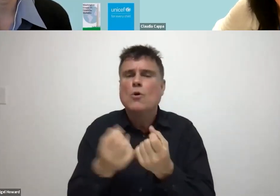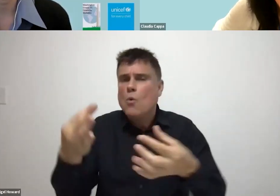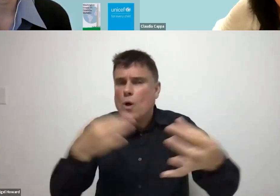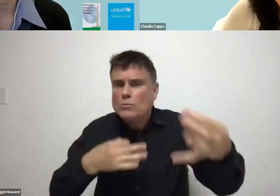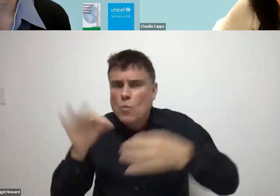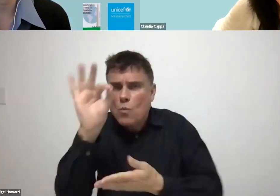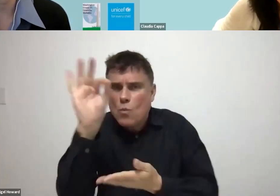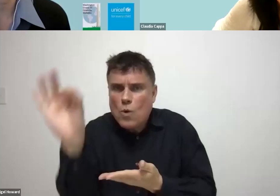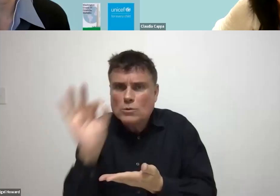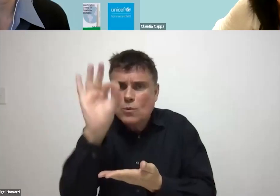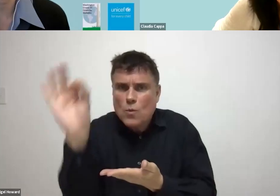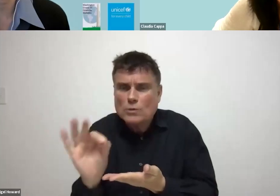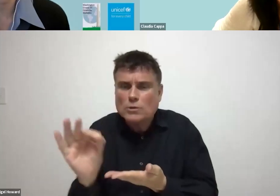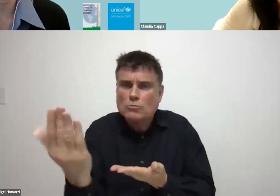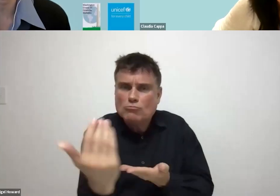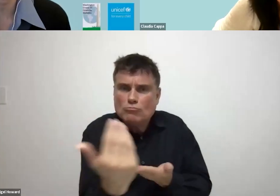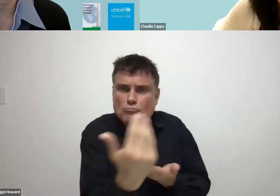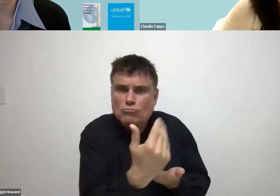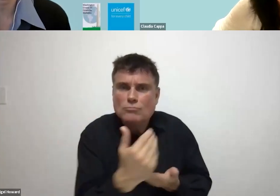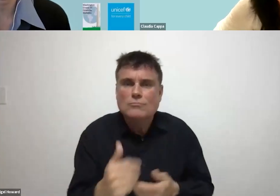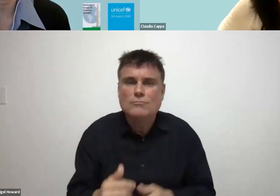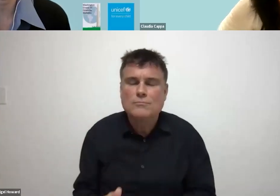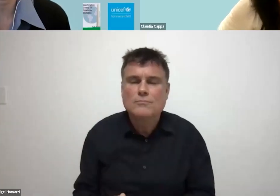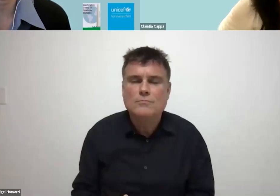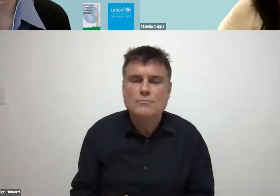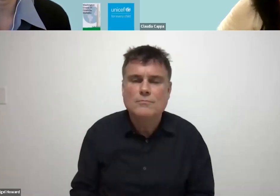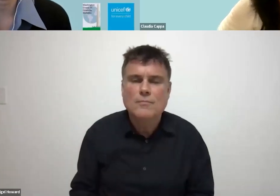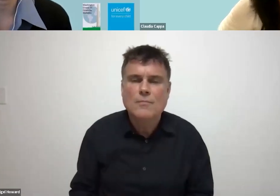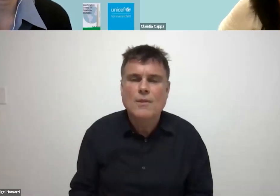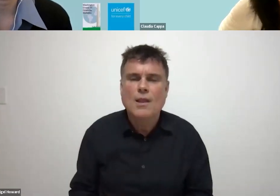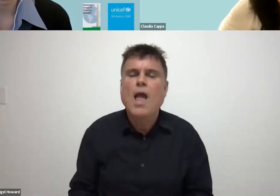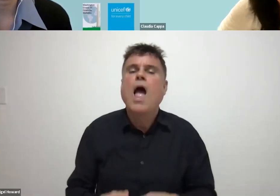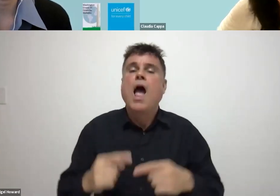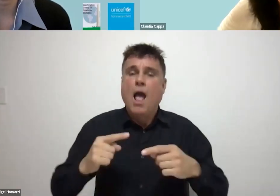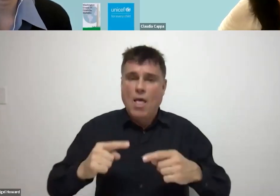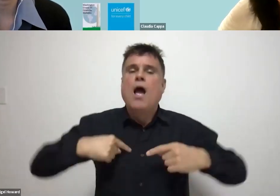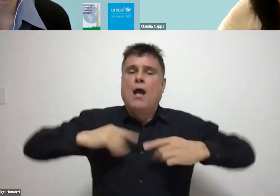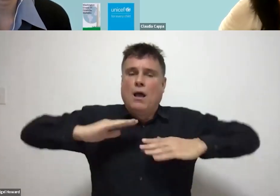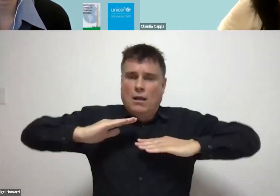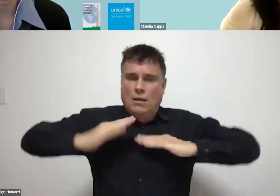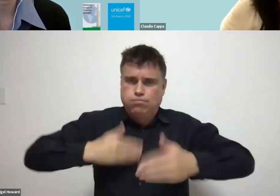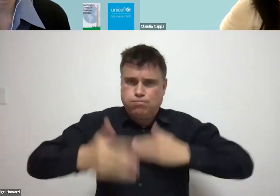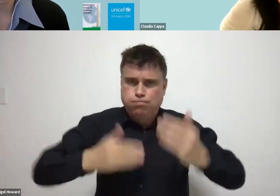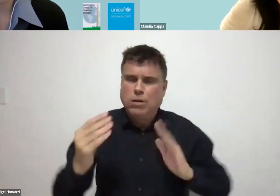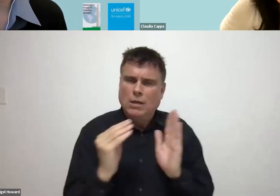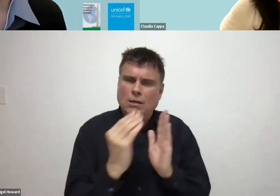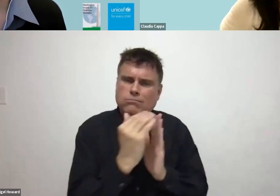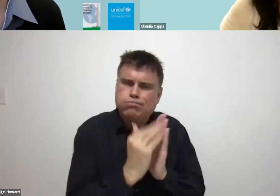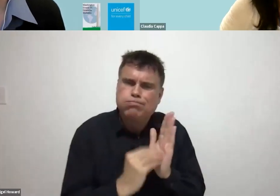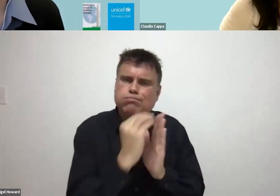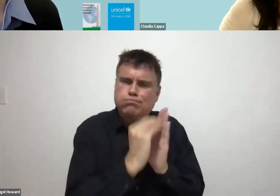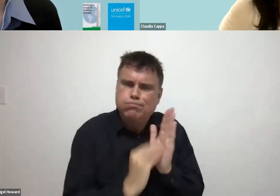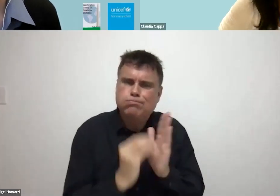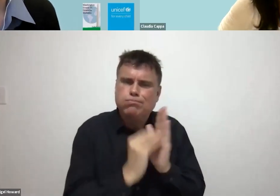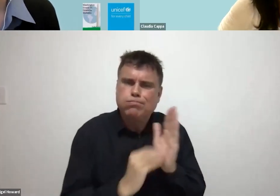commencement d'un processus. Donc, on va continuer à travailler sur cette même lancée